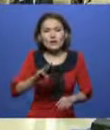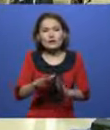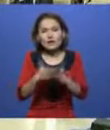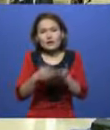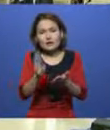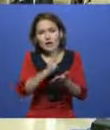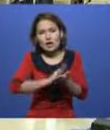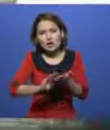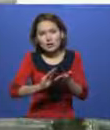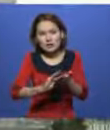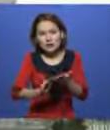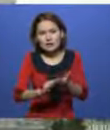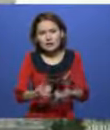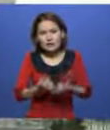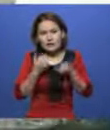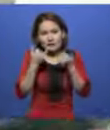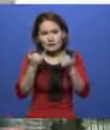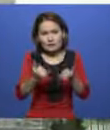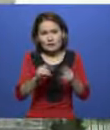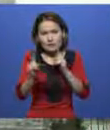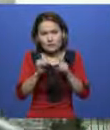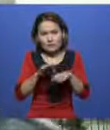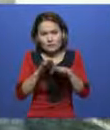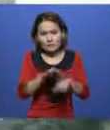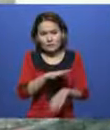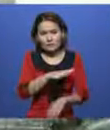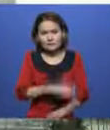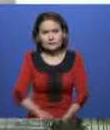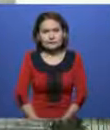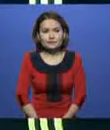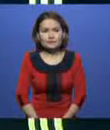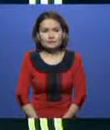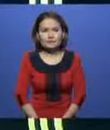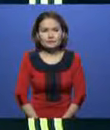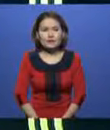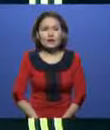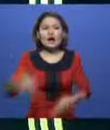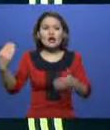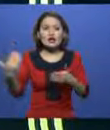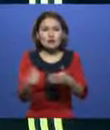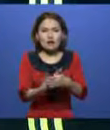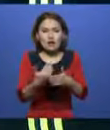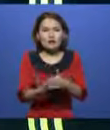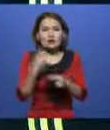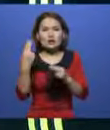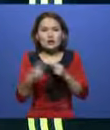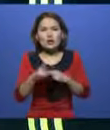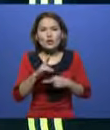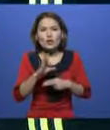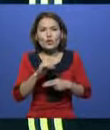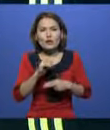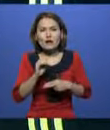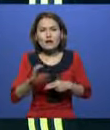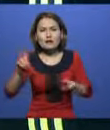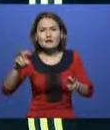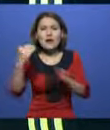арқау етпек. Рымбек Қабиден, Салауат Темірболатұлы, Марат Игіліков, Павлодардан. Жаңалықтардан соң көзқарас бағдарламасы